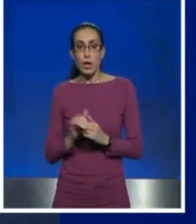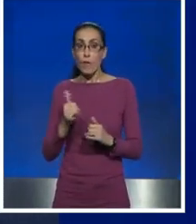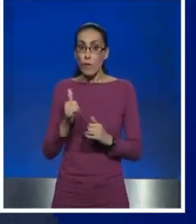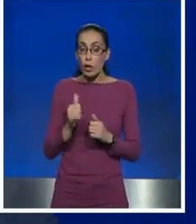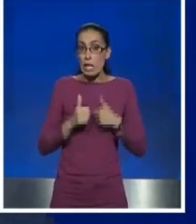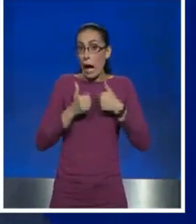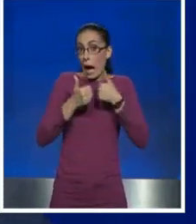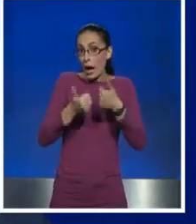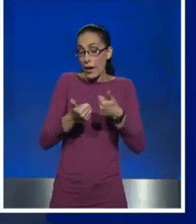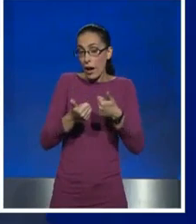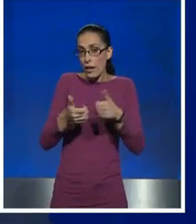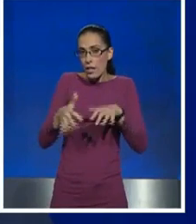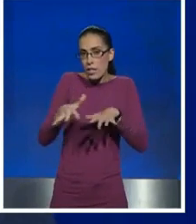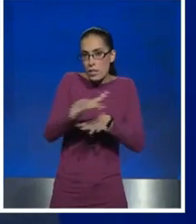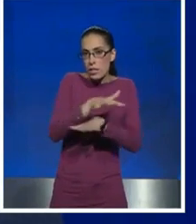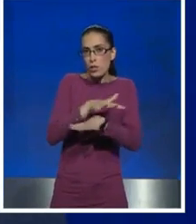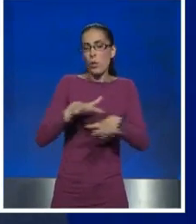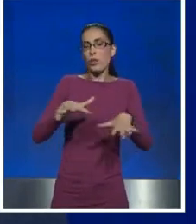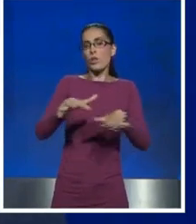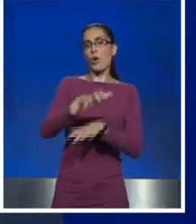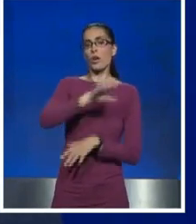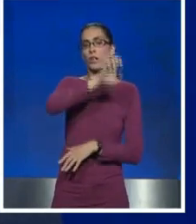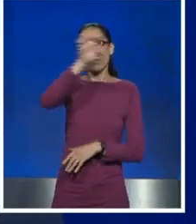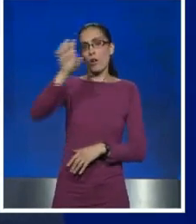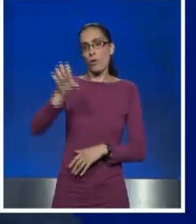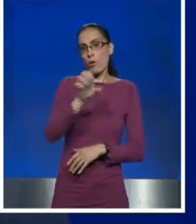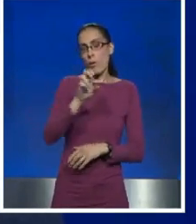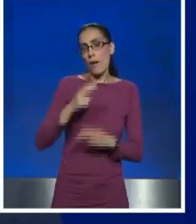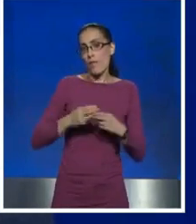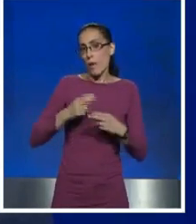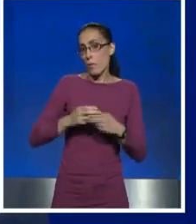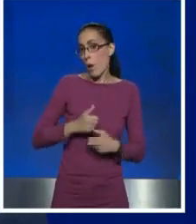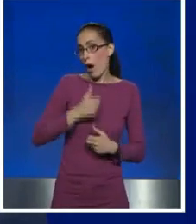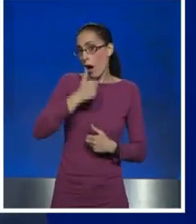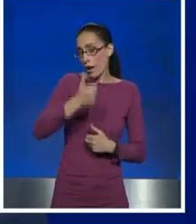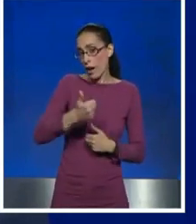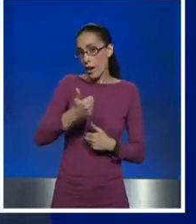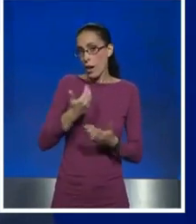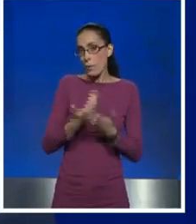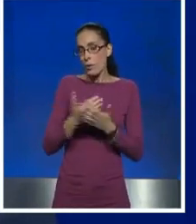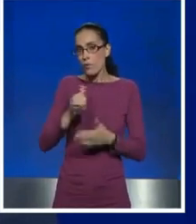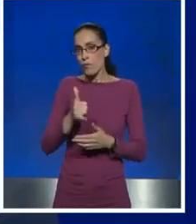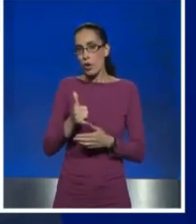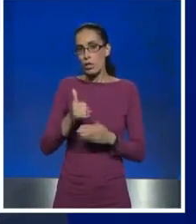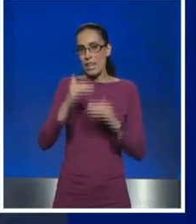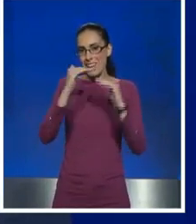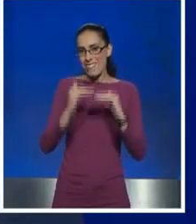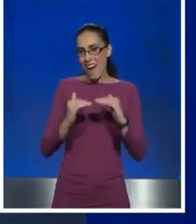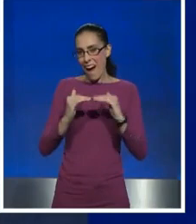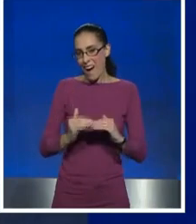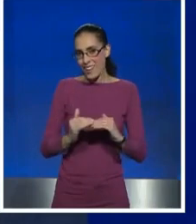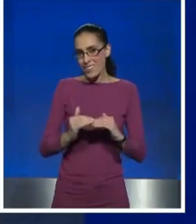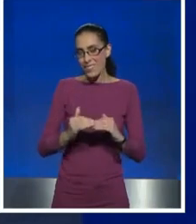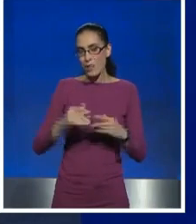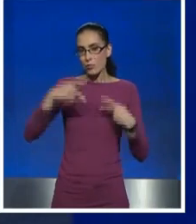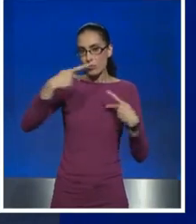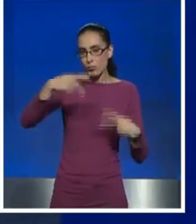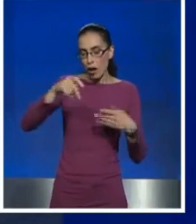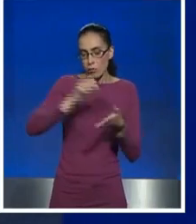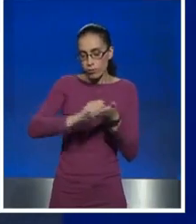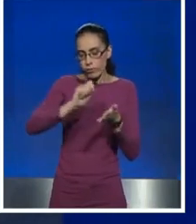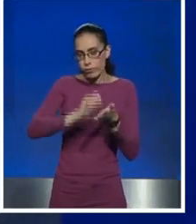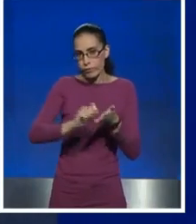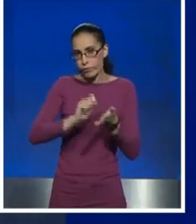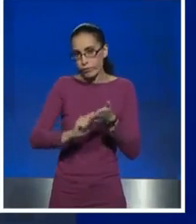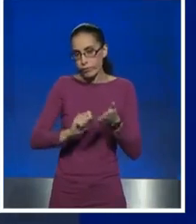nirfinaw is-sitwazzjoni li għandna diġà fl-Ewropa. Forsi innaqsu kemm xejn il-burokrazija, forsi naraw kif nagħmlu biex